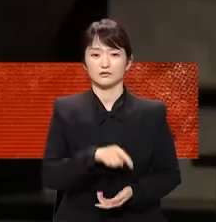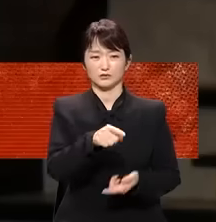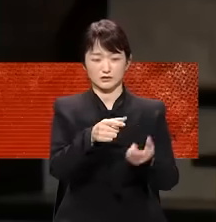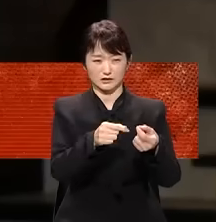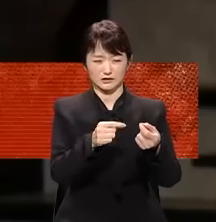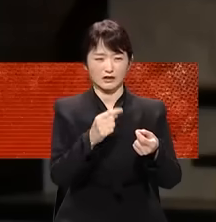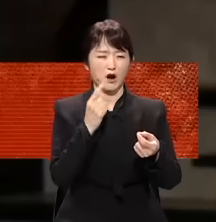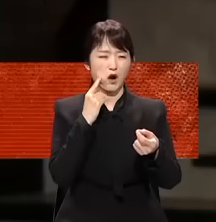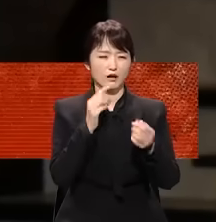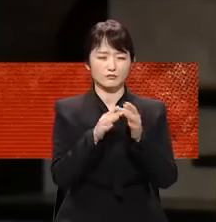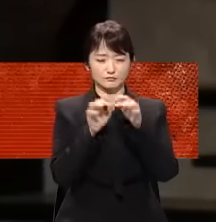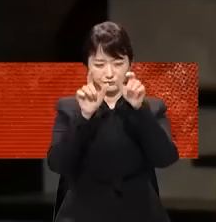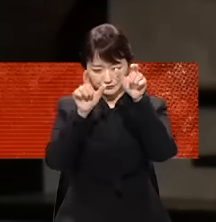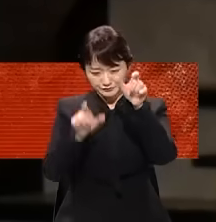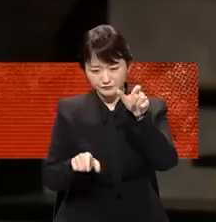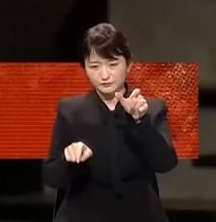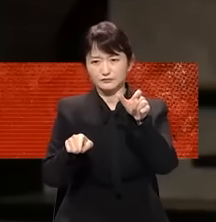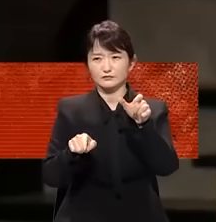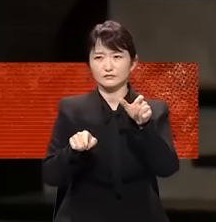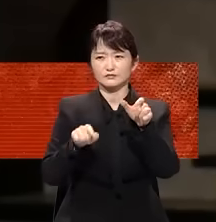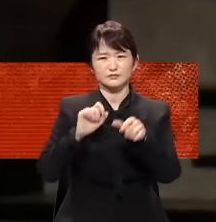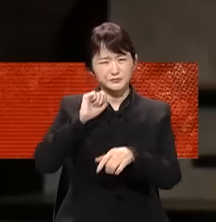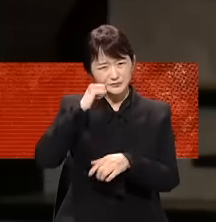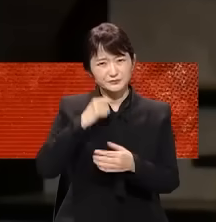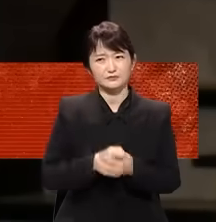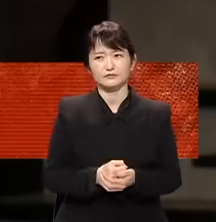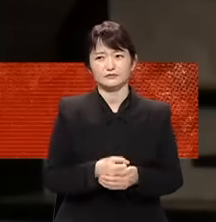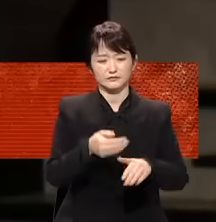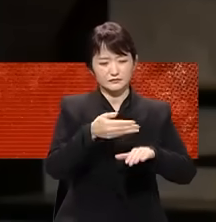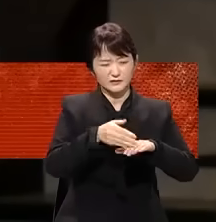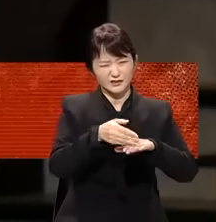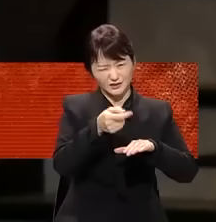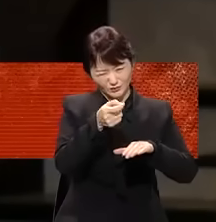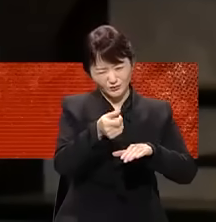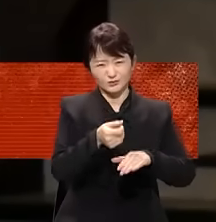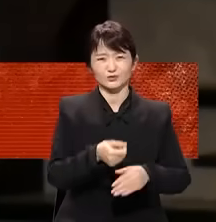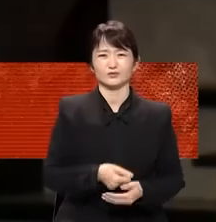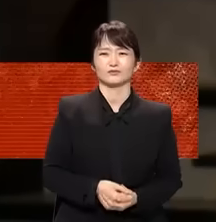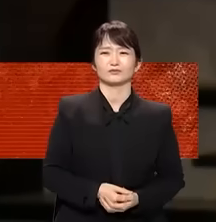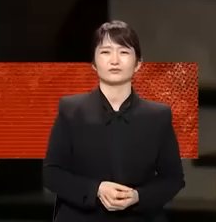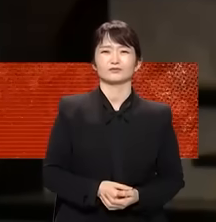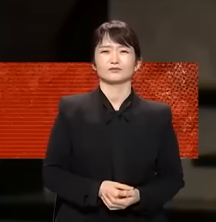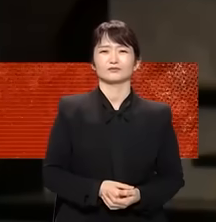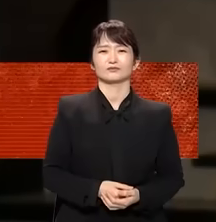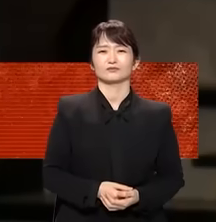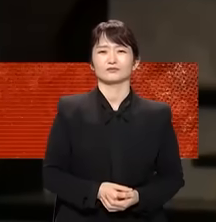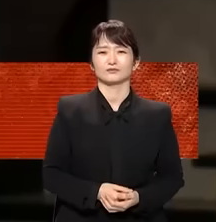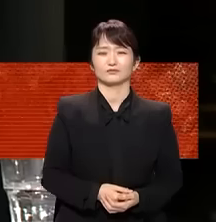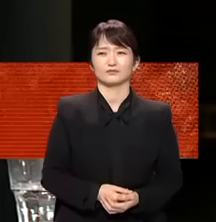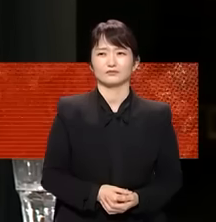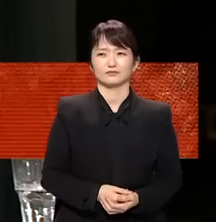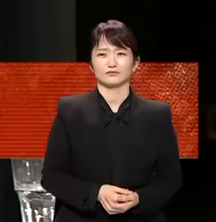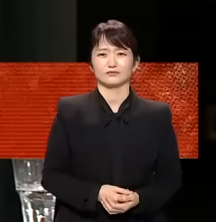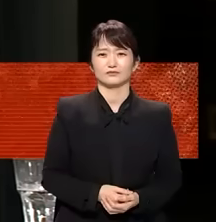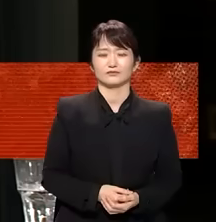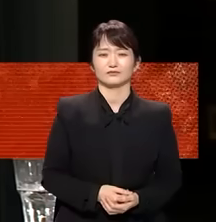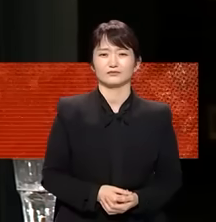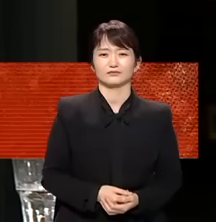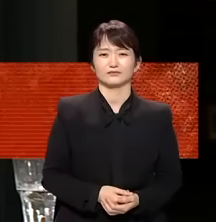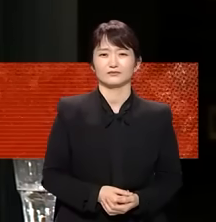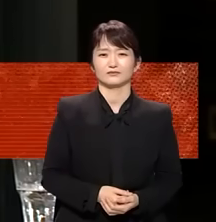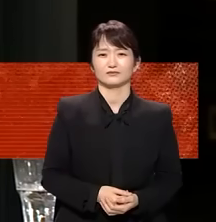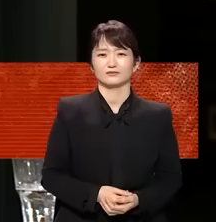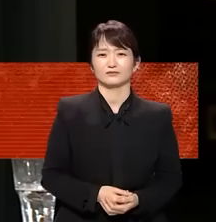작성했으니네 참 어 어렵네요 회가 좀 적기는 한 그래도네 그래도네 예 뭐 그렇죠